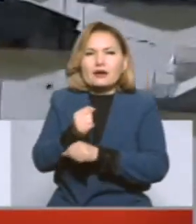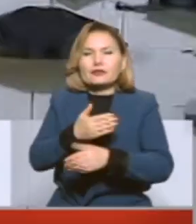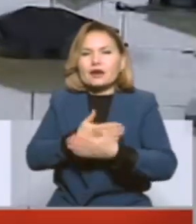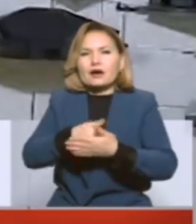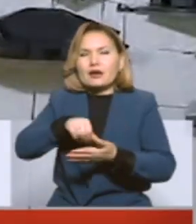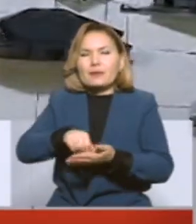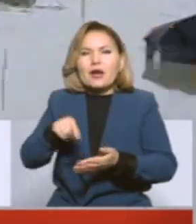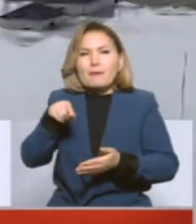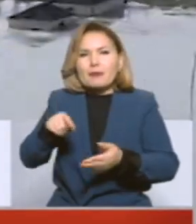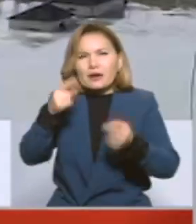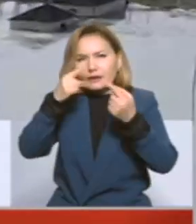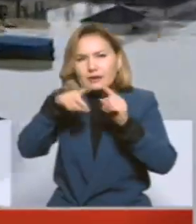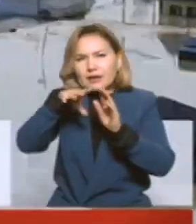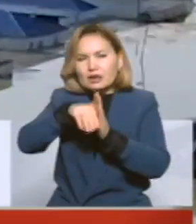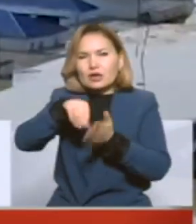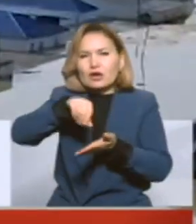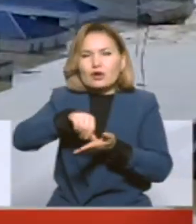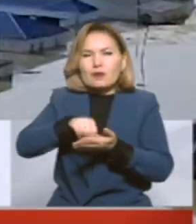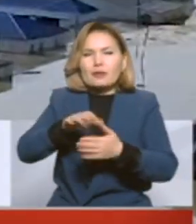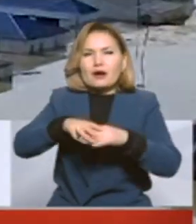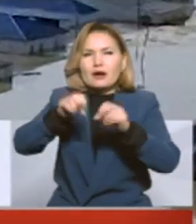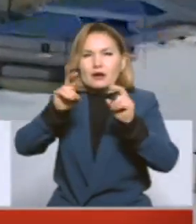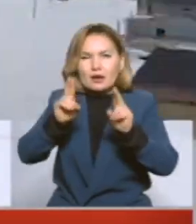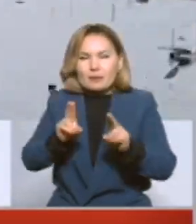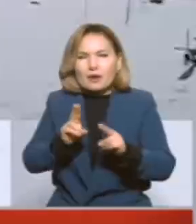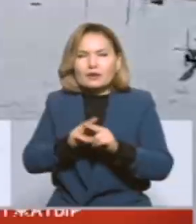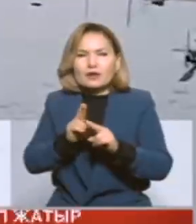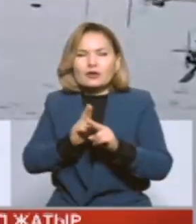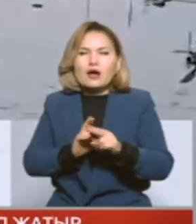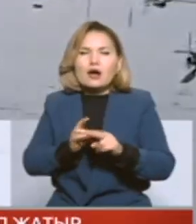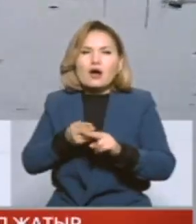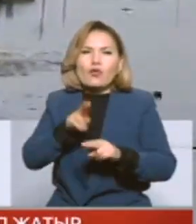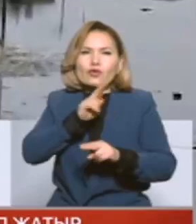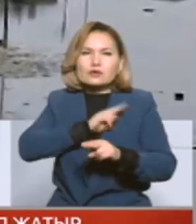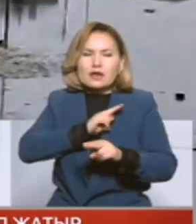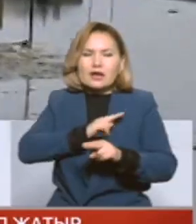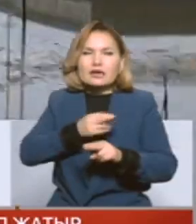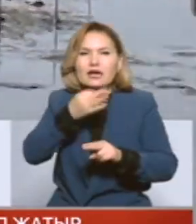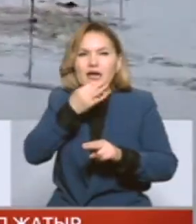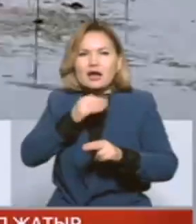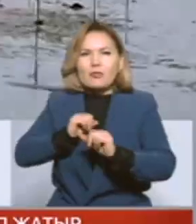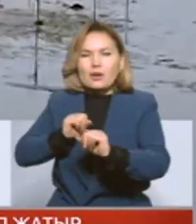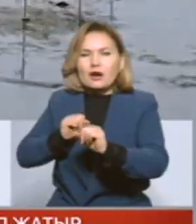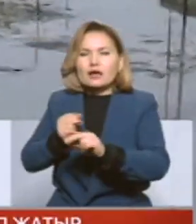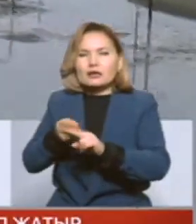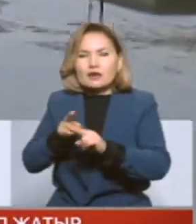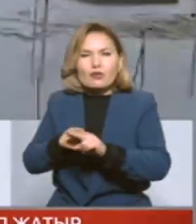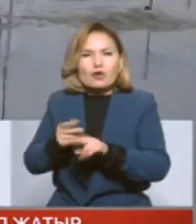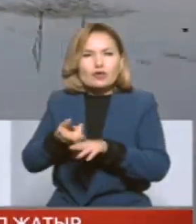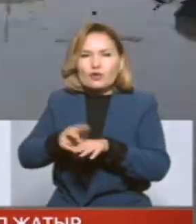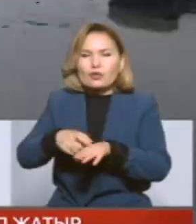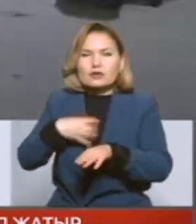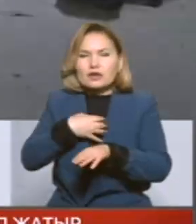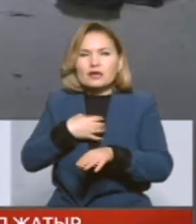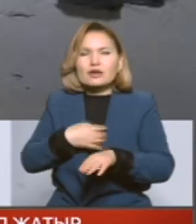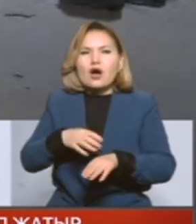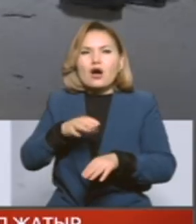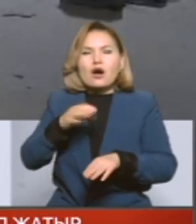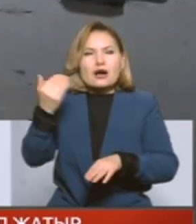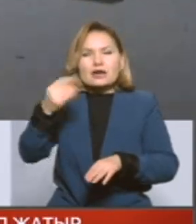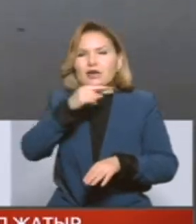мыңдаған техника жұмыс істеп жатыр. Мамандар ерте қамданбасақ, Ресейдің Орынбор облысынан аққан нөпір